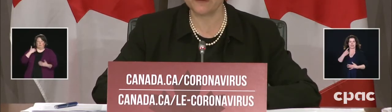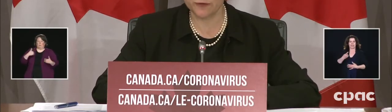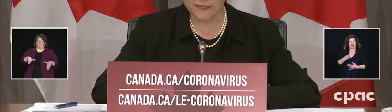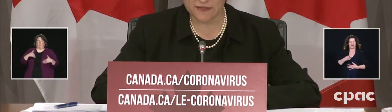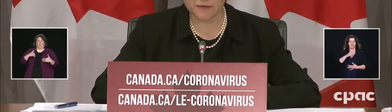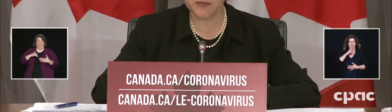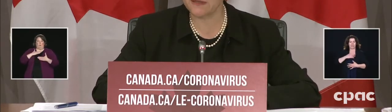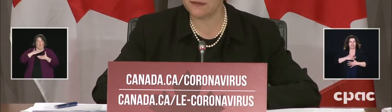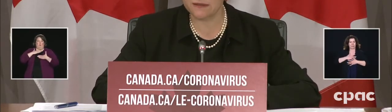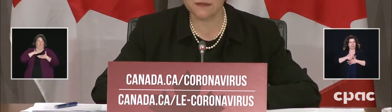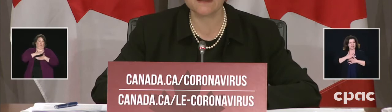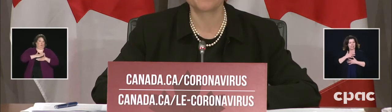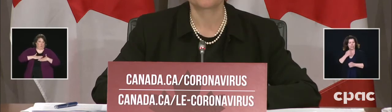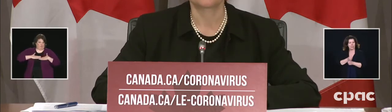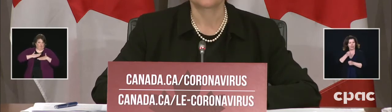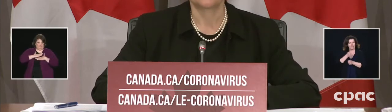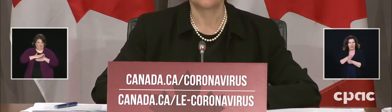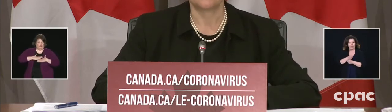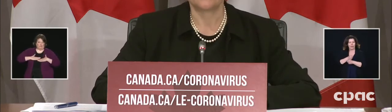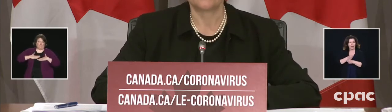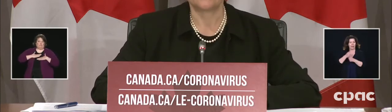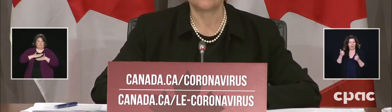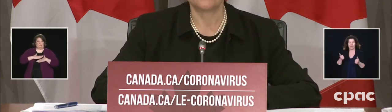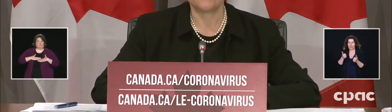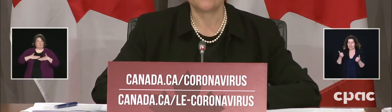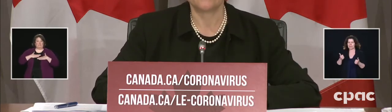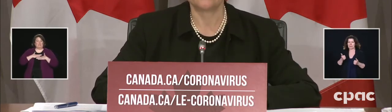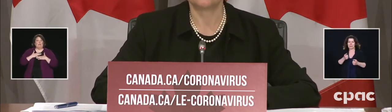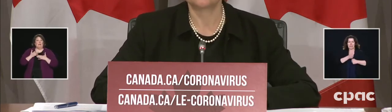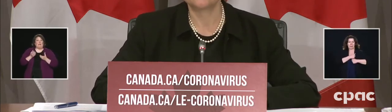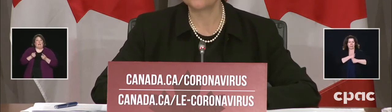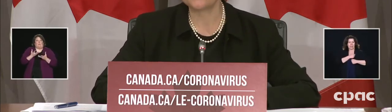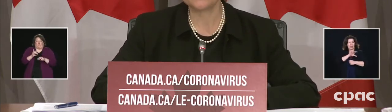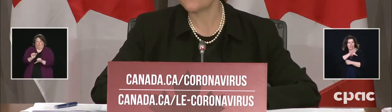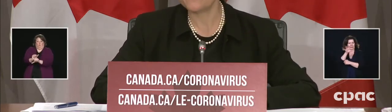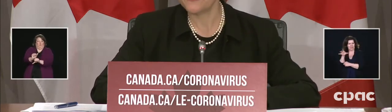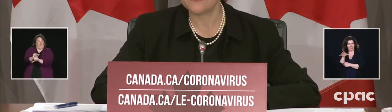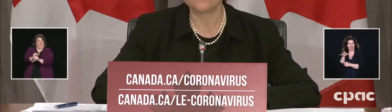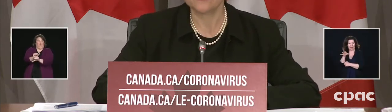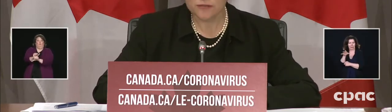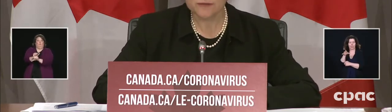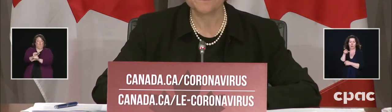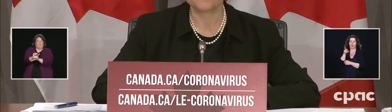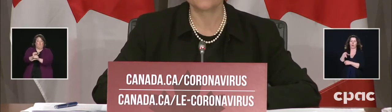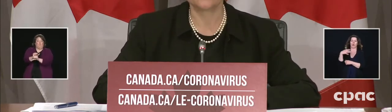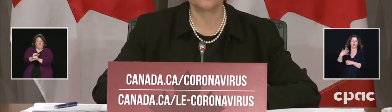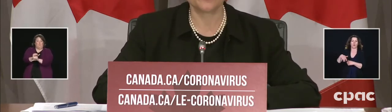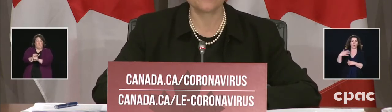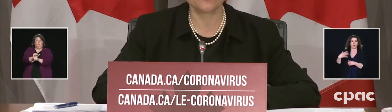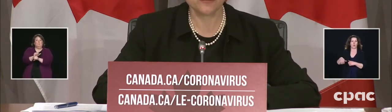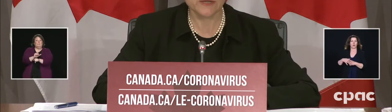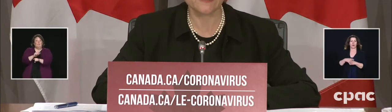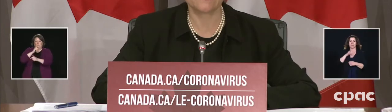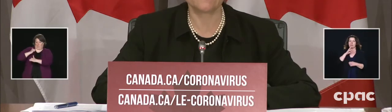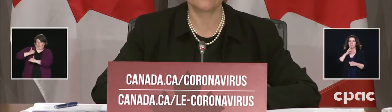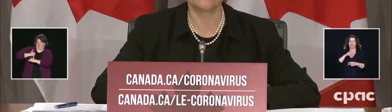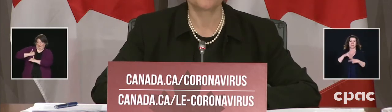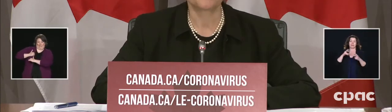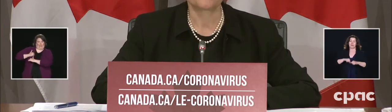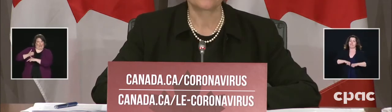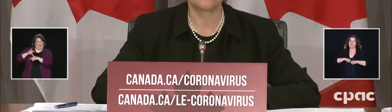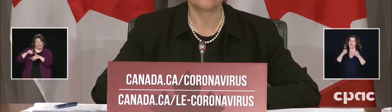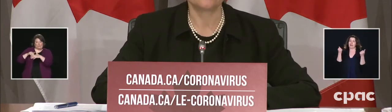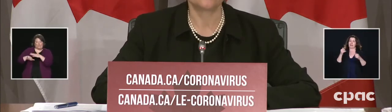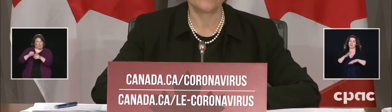des femmes du Force armée canadien. Et je suis très fière d'eux. Je pense que tous les